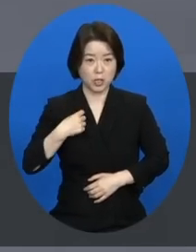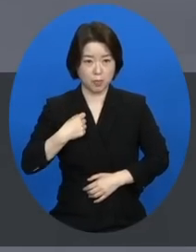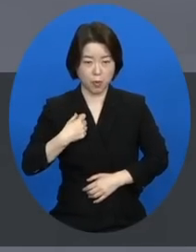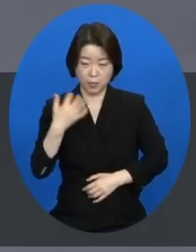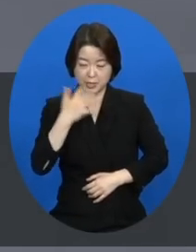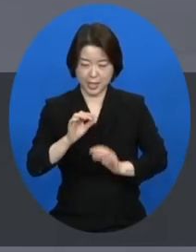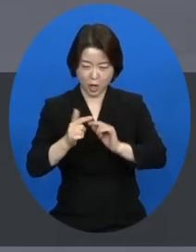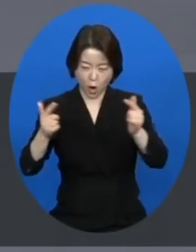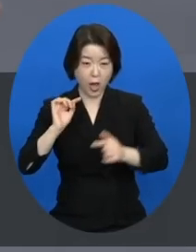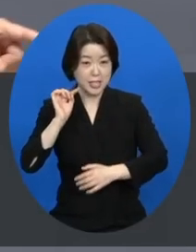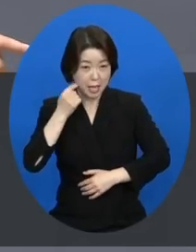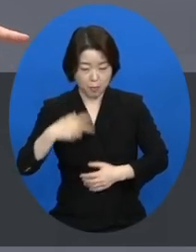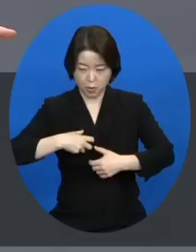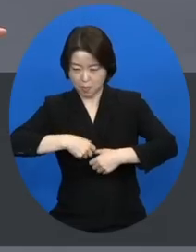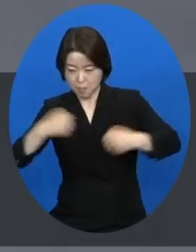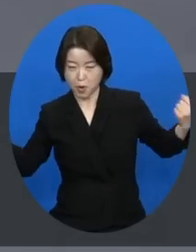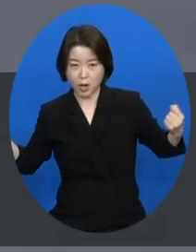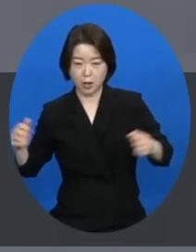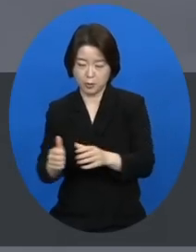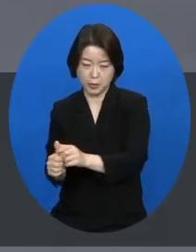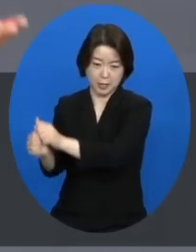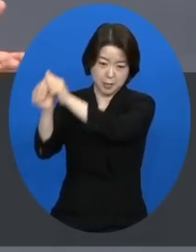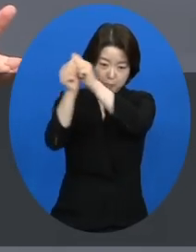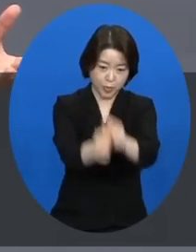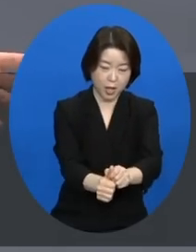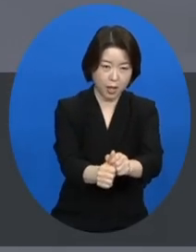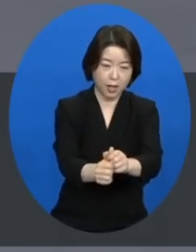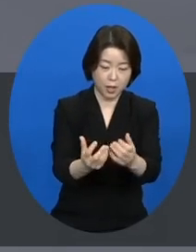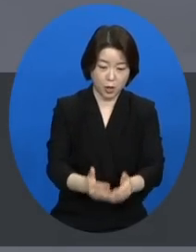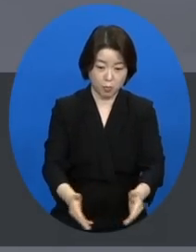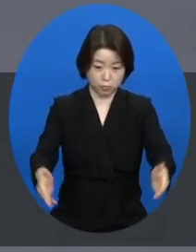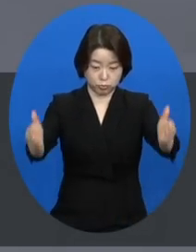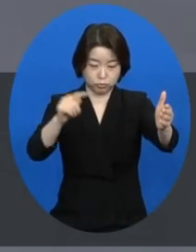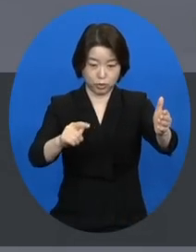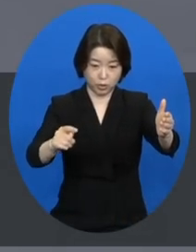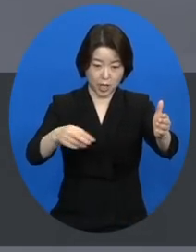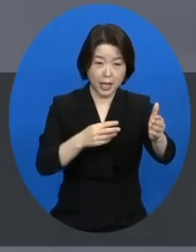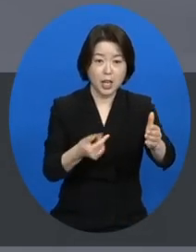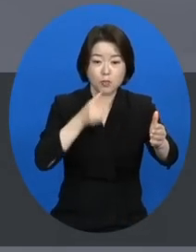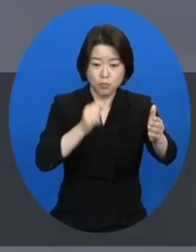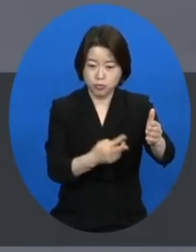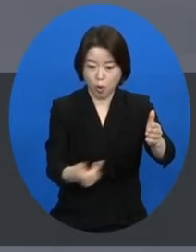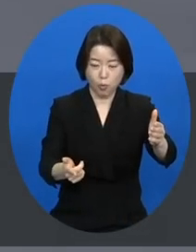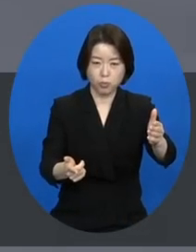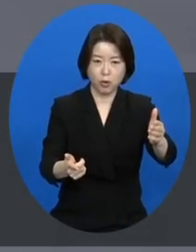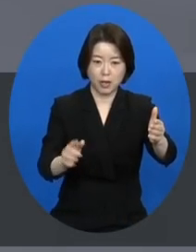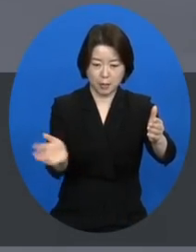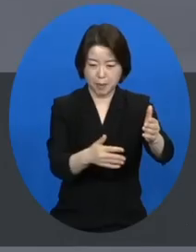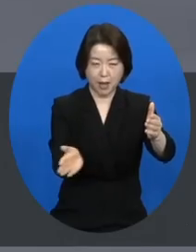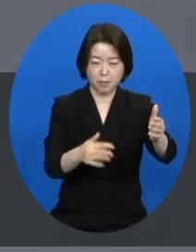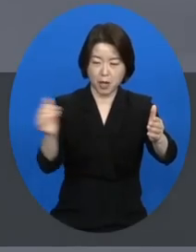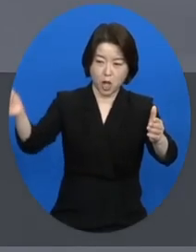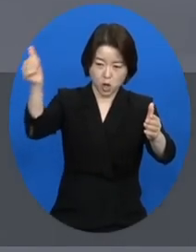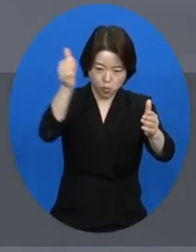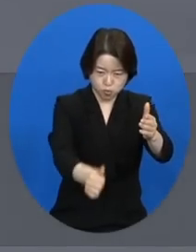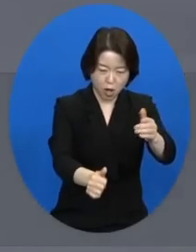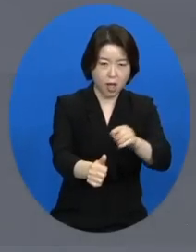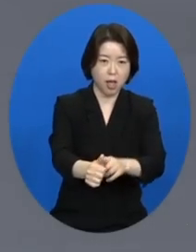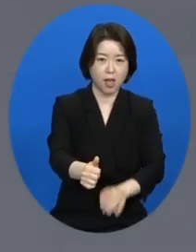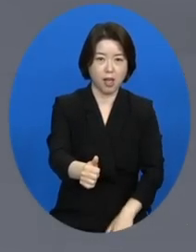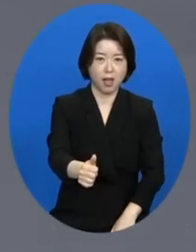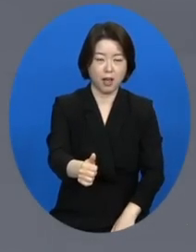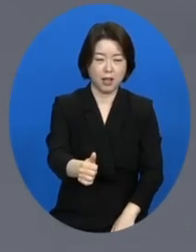벗기고 그를 잡아 구덩이에 던지니 그 구덩이는 빈 것이라 그 속에 물이 없었더라. 형들이 참고 있었던